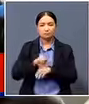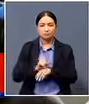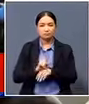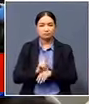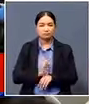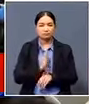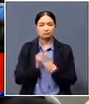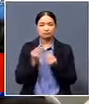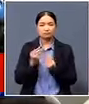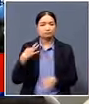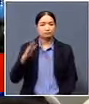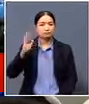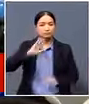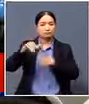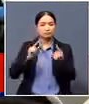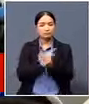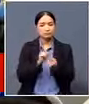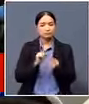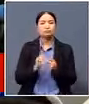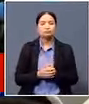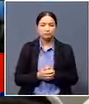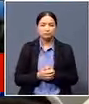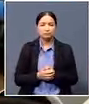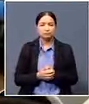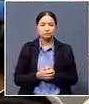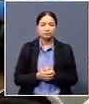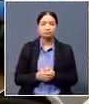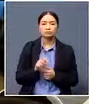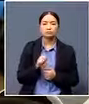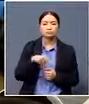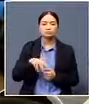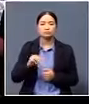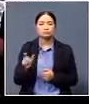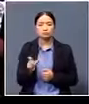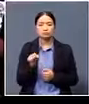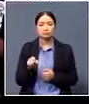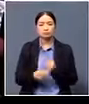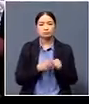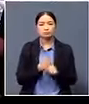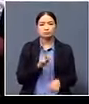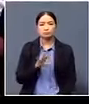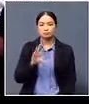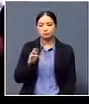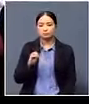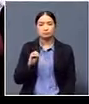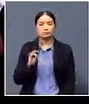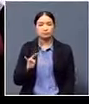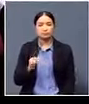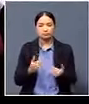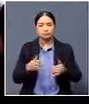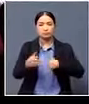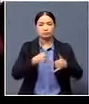านในพิธีเชิดชูเกียรติอาสาสมัครพัฒนาสังคมและความมั่นคงของมนุษย์หรืออพม.ประจำปี2567ซึ่งปี